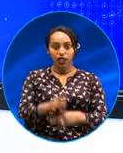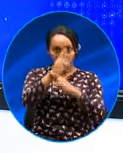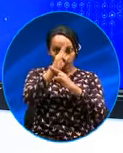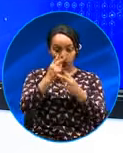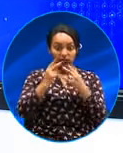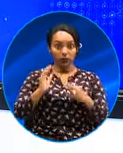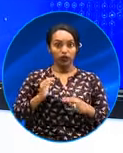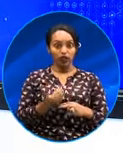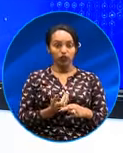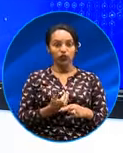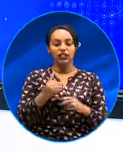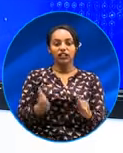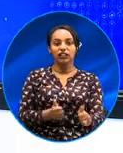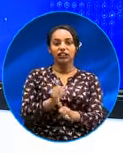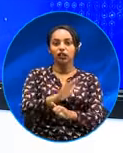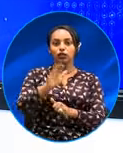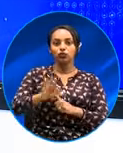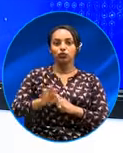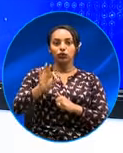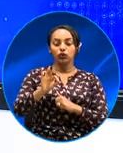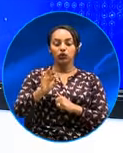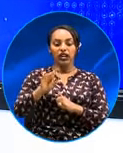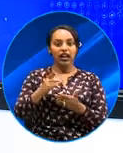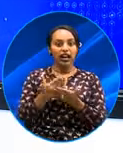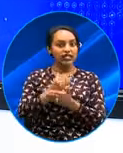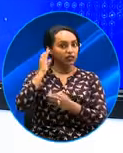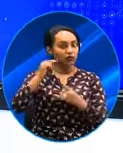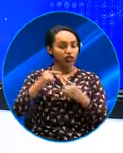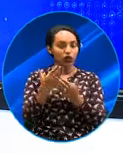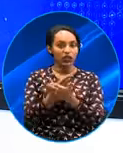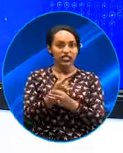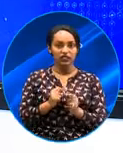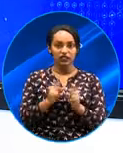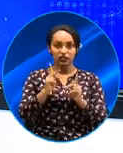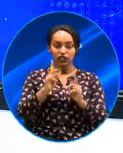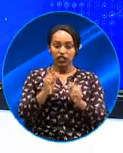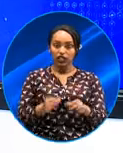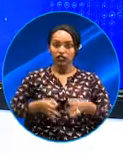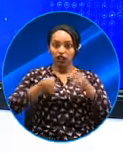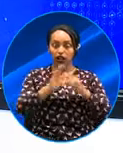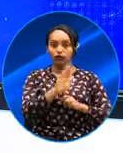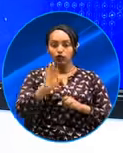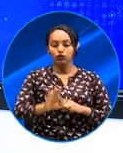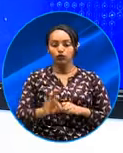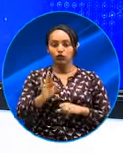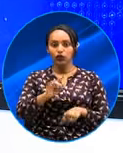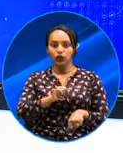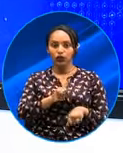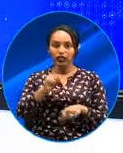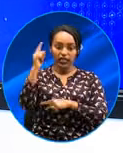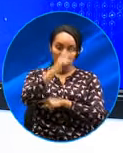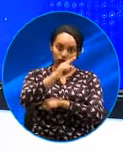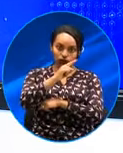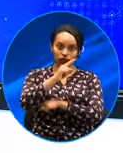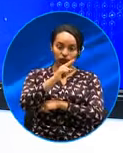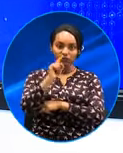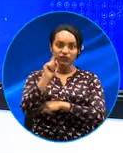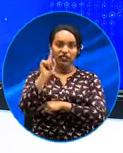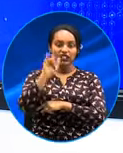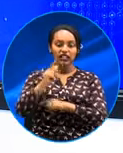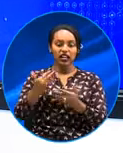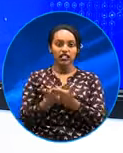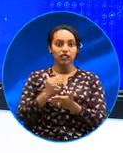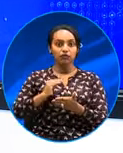ክቡራን ተመልካቾቻችን እየተከታተላችሁ የምትገኙት ከአዲስ ሚዲያ ኔትወርክ አዲስ ቴሌቪዥን እየተላለፈላችሁ የሚገኘውን የቀትር የዜና